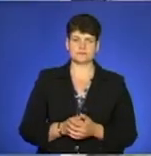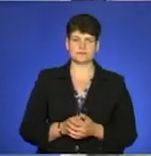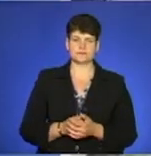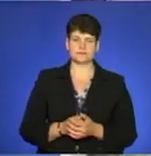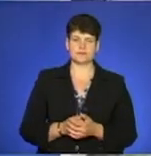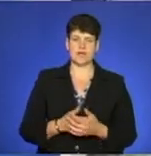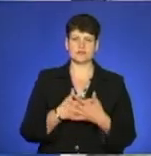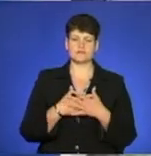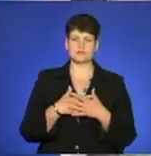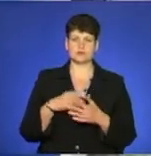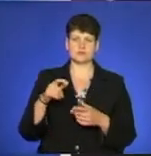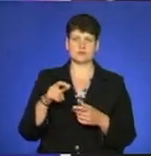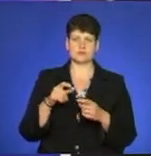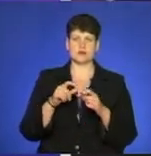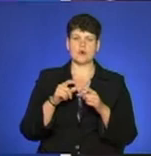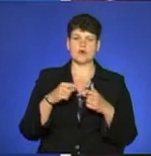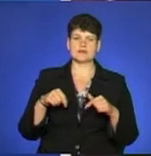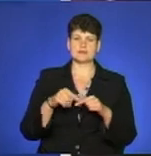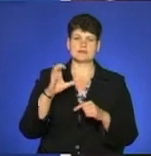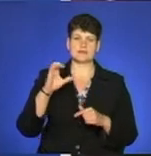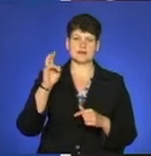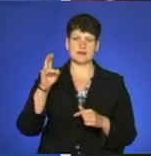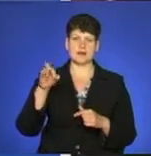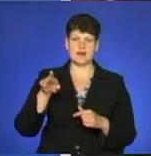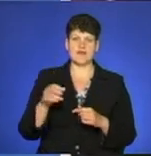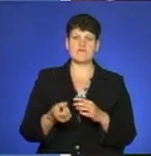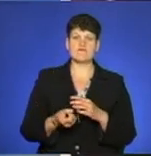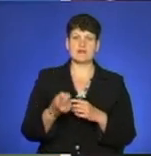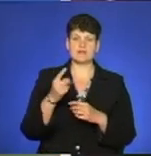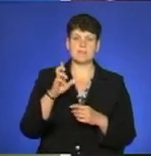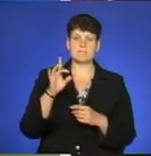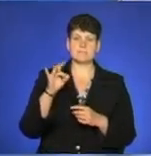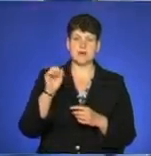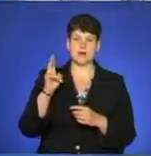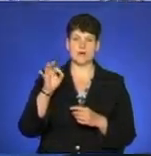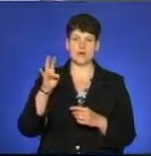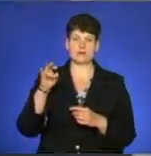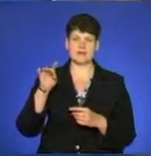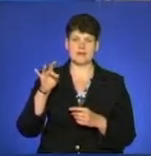Активісти громадської організації «Скеля» на Тернопільському ставі виявили браконьєрів.